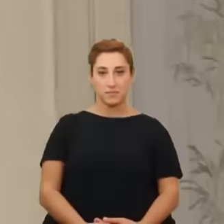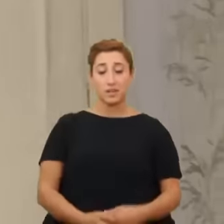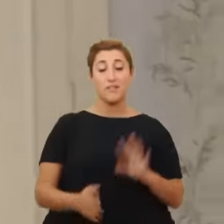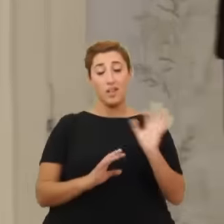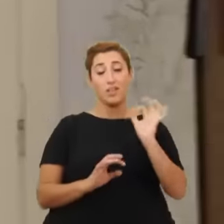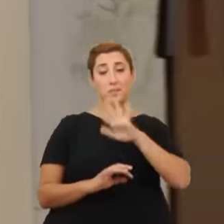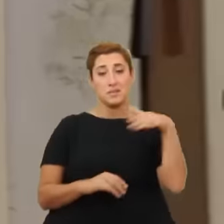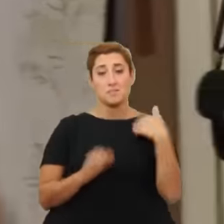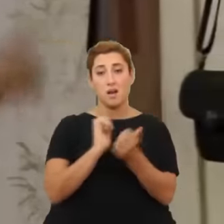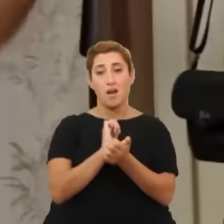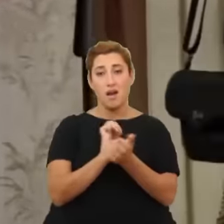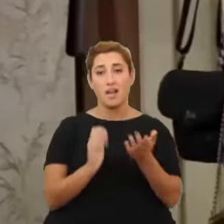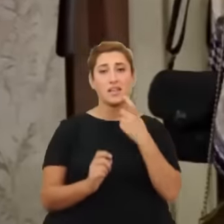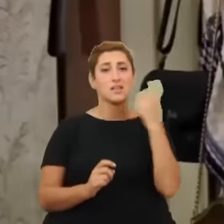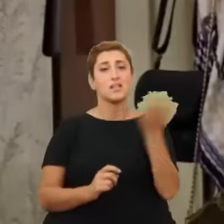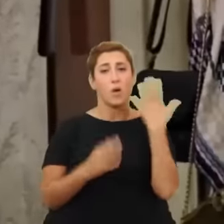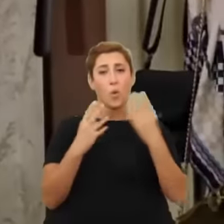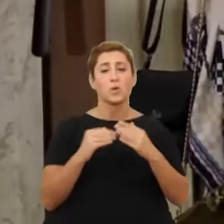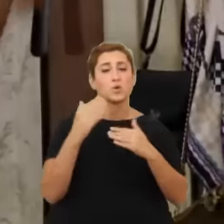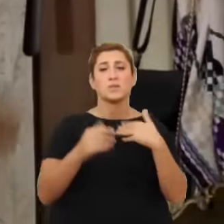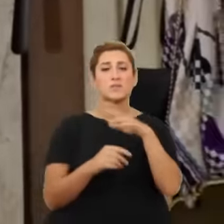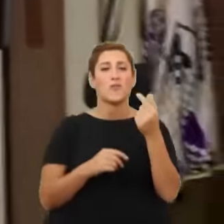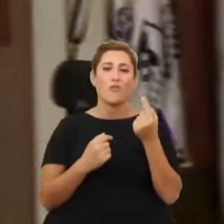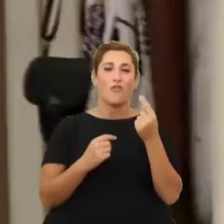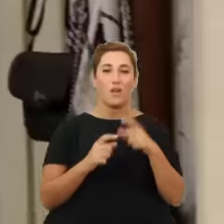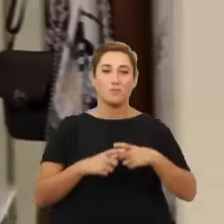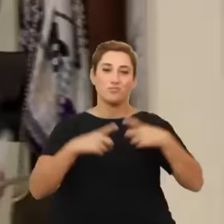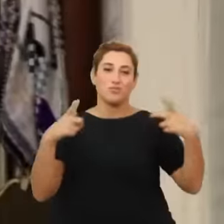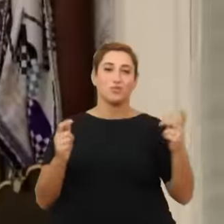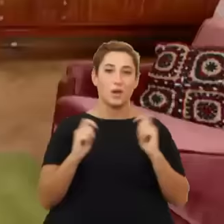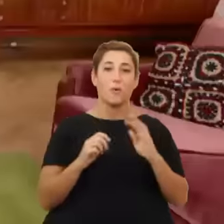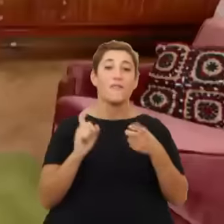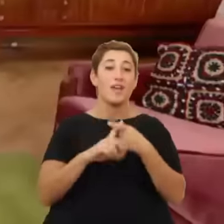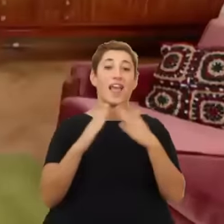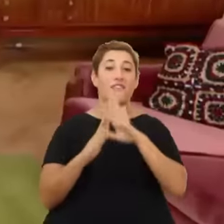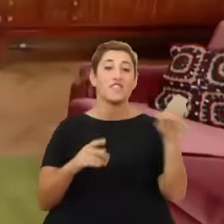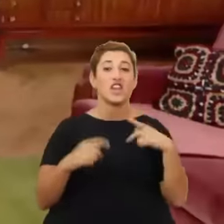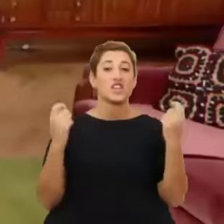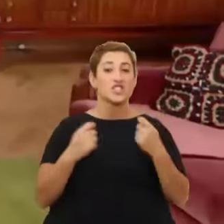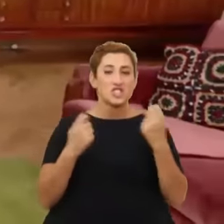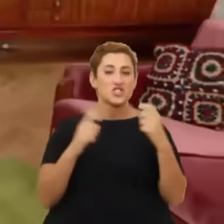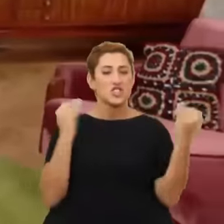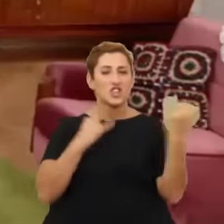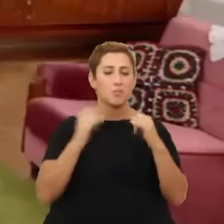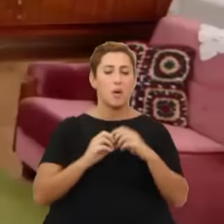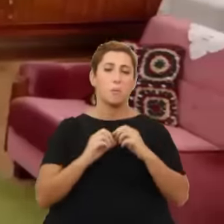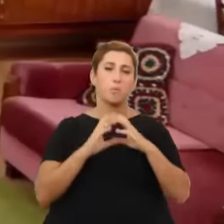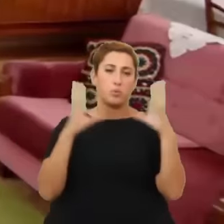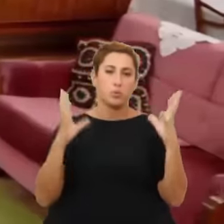Ve tabii bizim aile. Yıllar geçtikçe biz de ufak ufak genişliyorduk. Ve evdeki çatışmalar da giderek